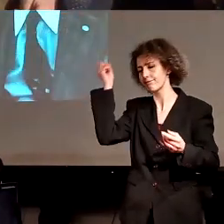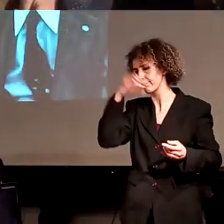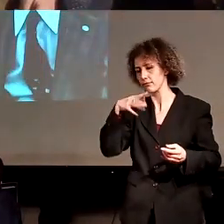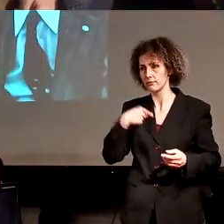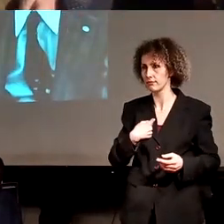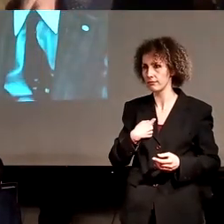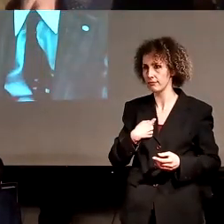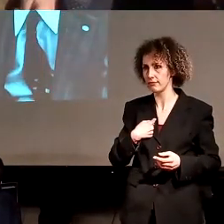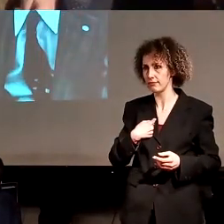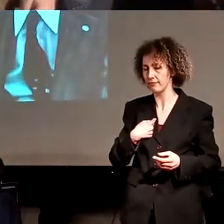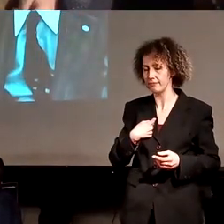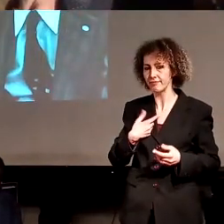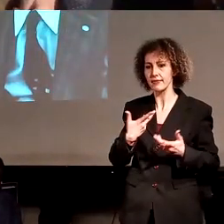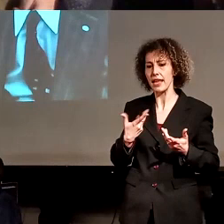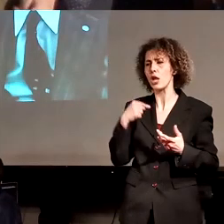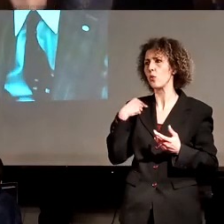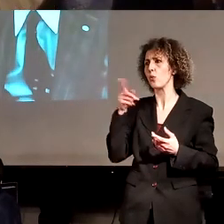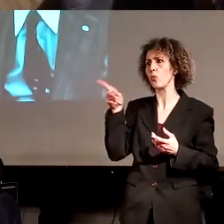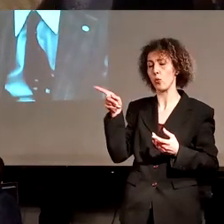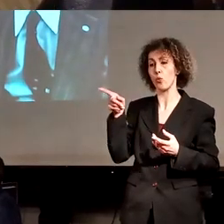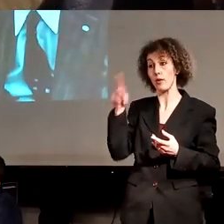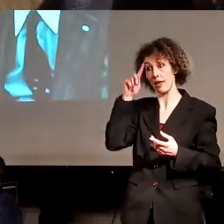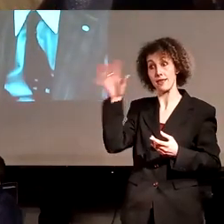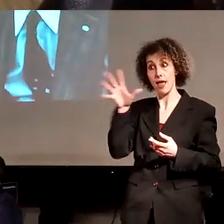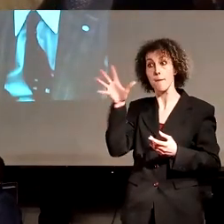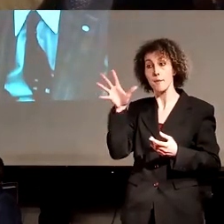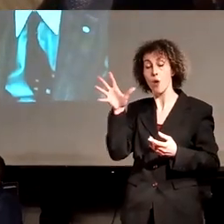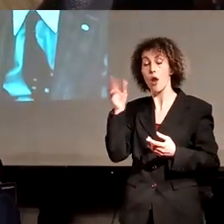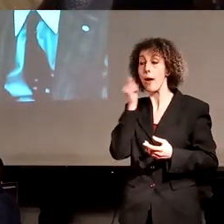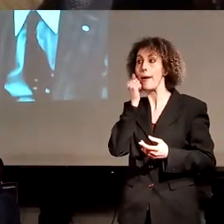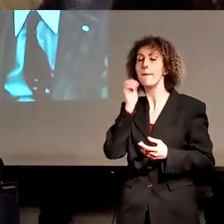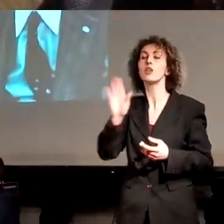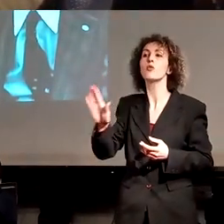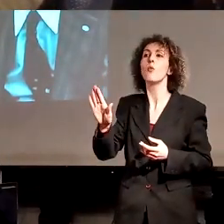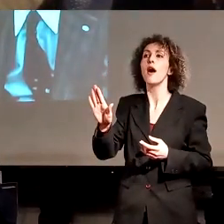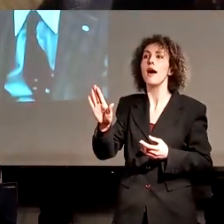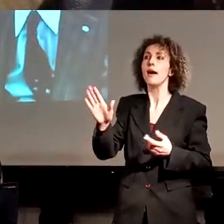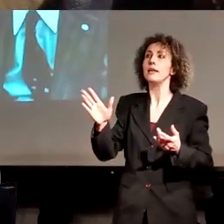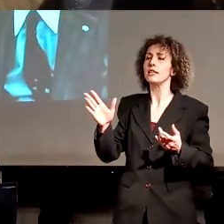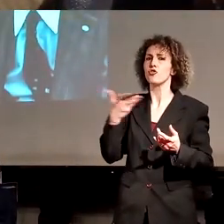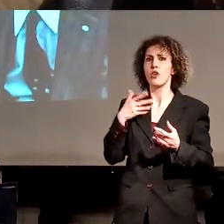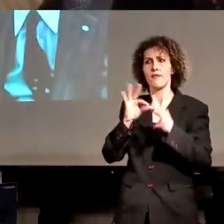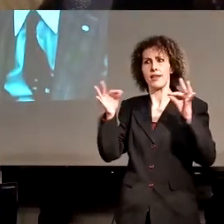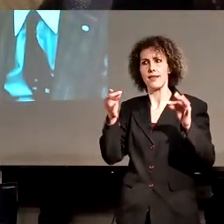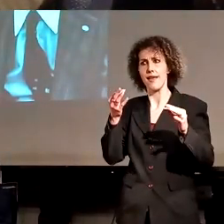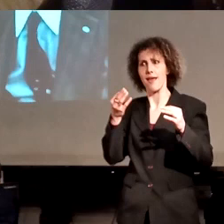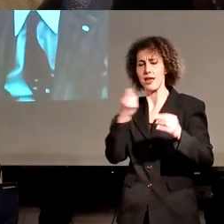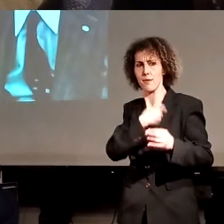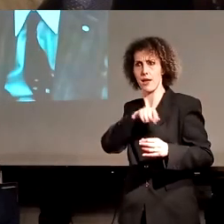mi spiace anche l'esempio del fatto che sua madre c'è un'espressione spagnola sua madre diceva 4 dalla